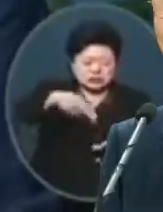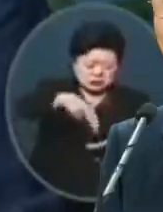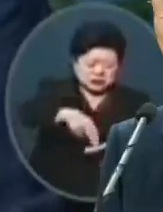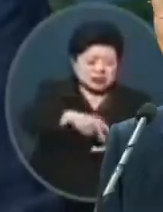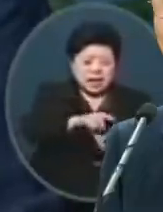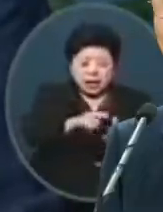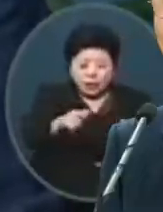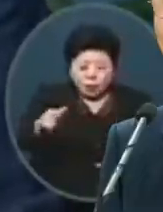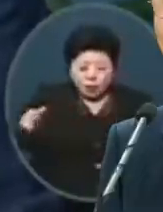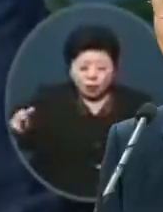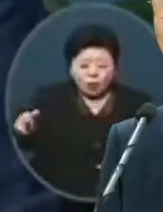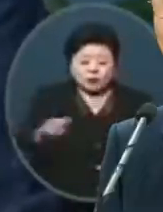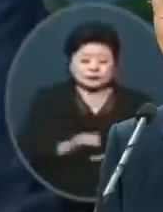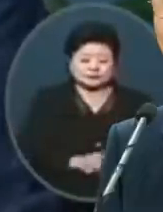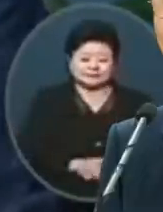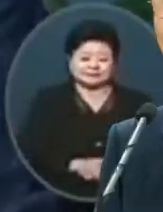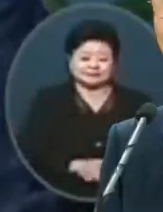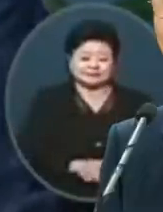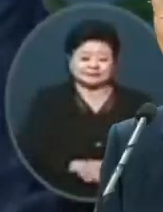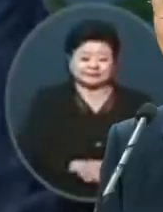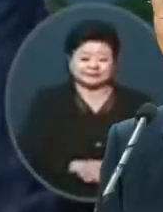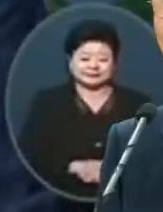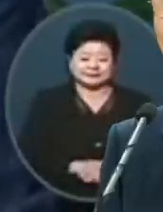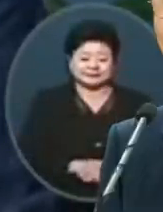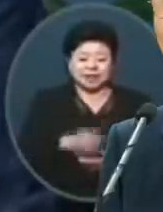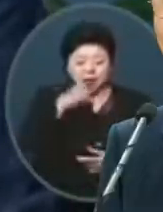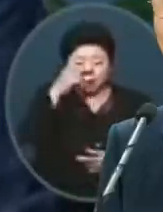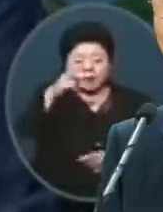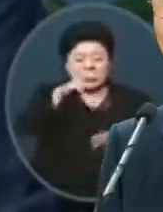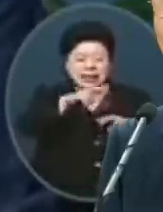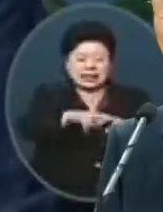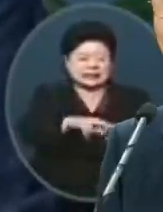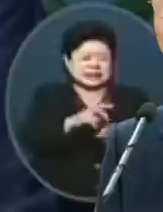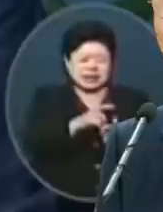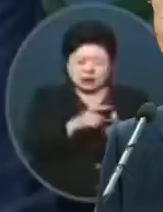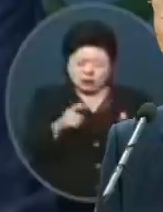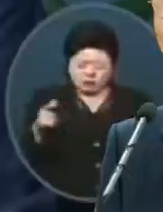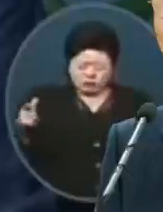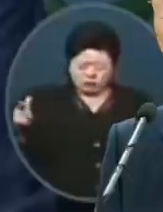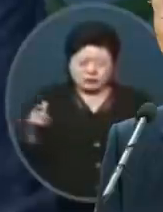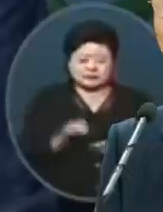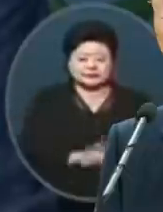아니하고 그 다음에는 오만한 자의 자리에 앉지